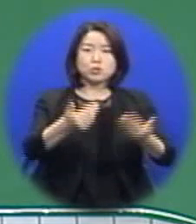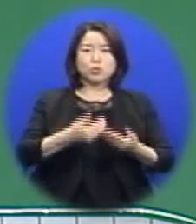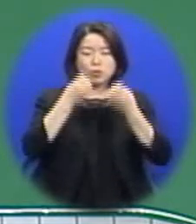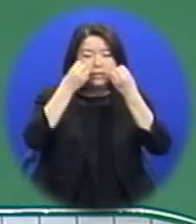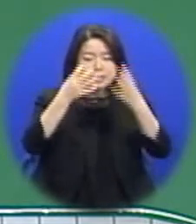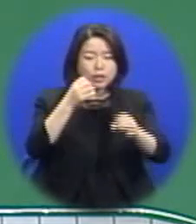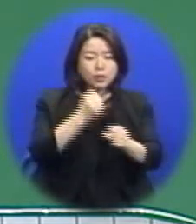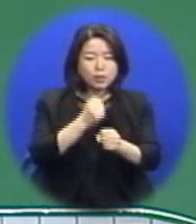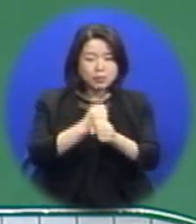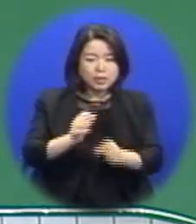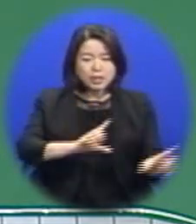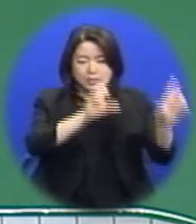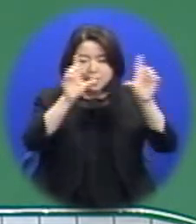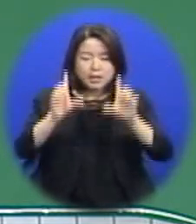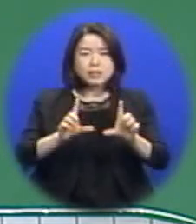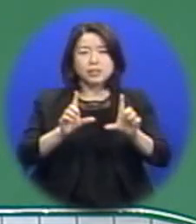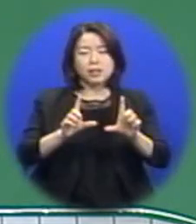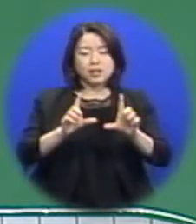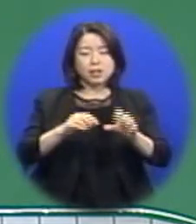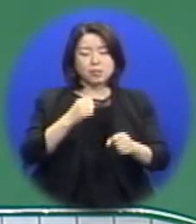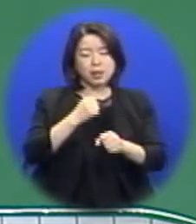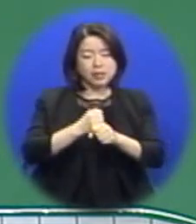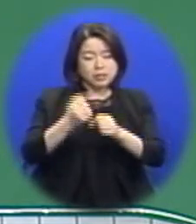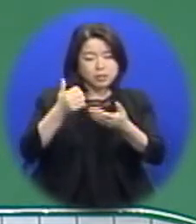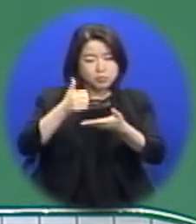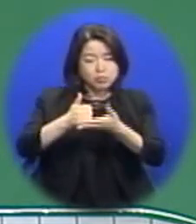새롭게 살게 만드시는 분이 하나님이세요.